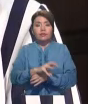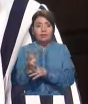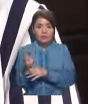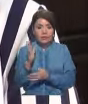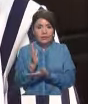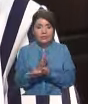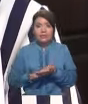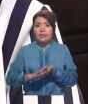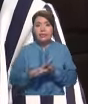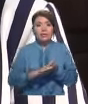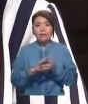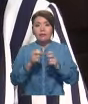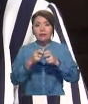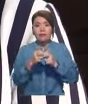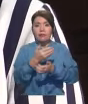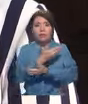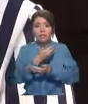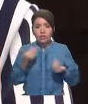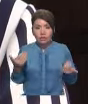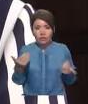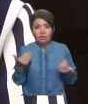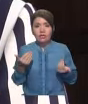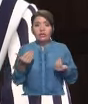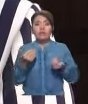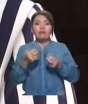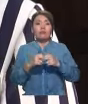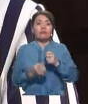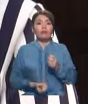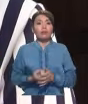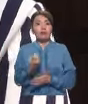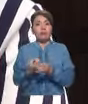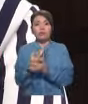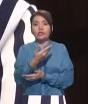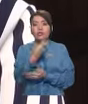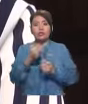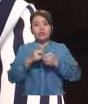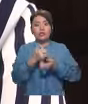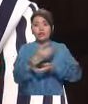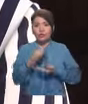ешқандай ондай мәселелер туындап жатқан бір қиындықтар жоқ деп ойлаймын.